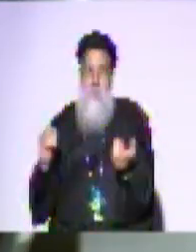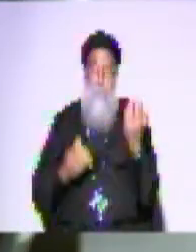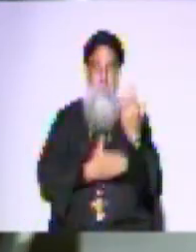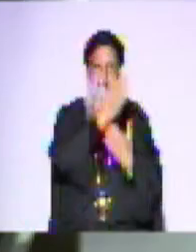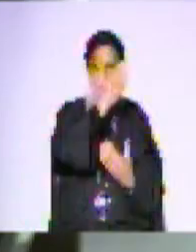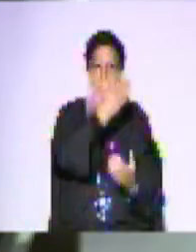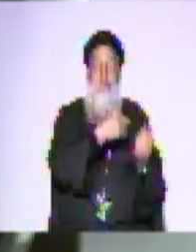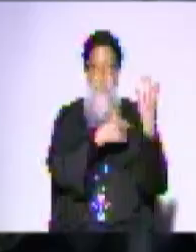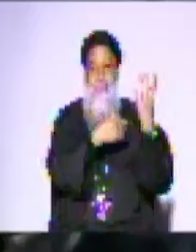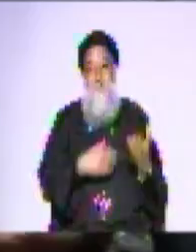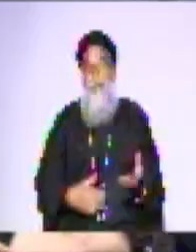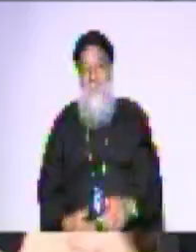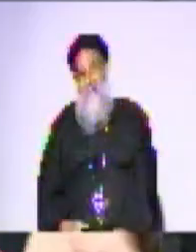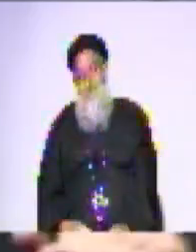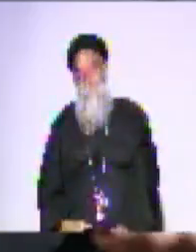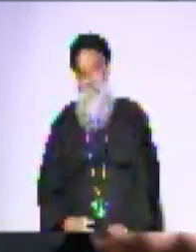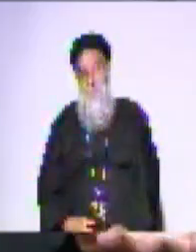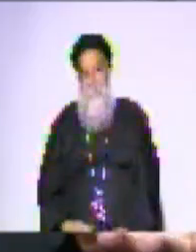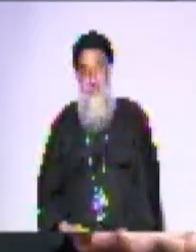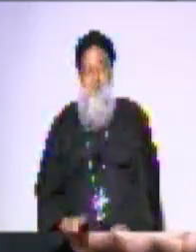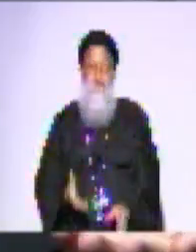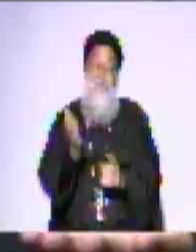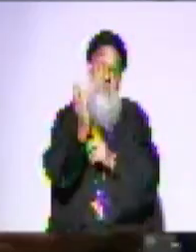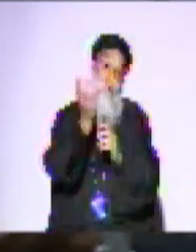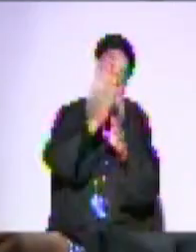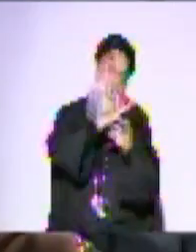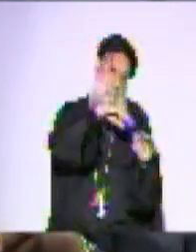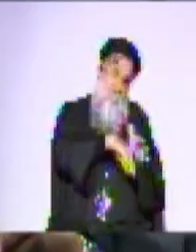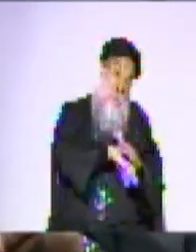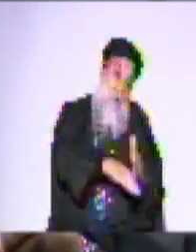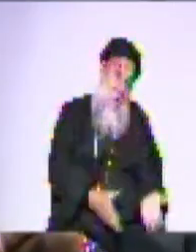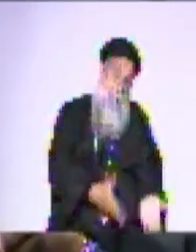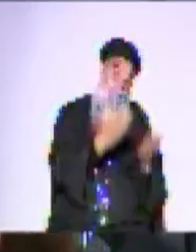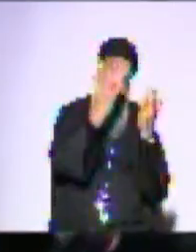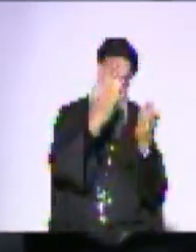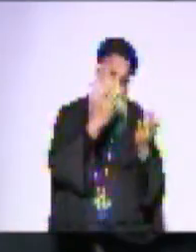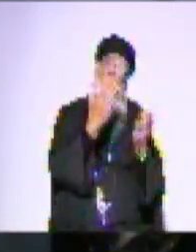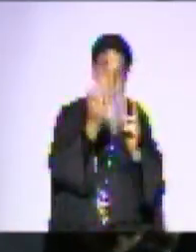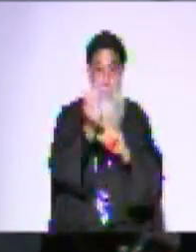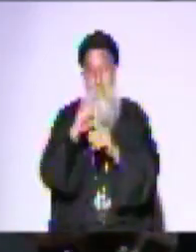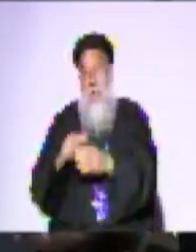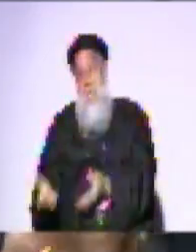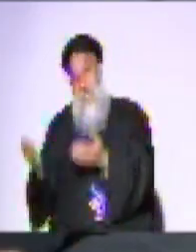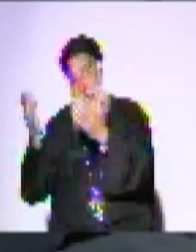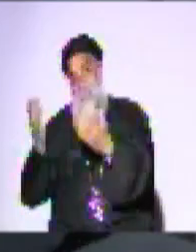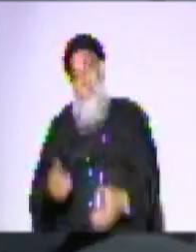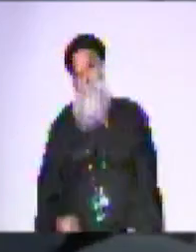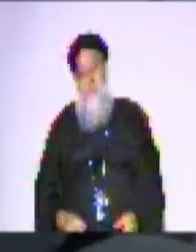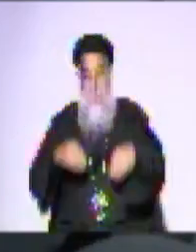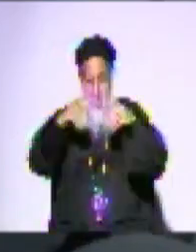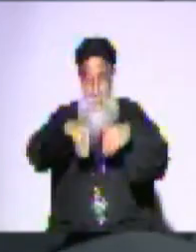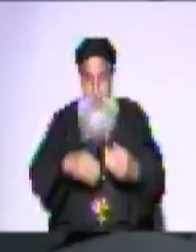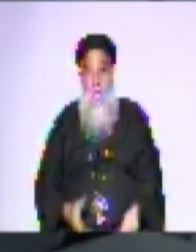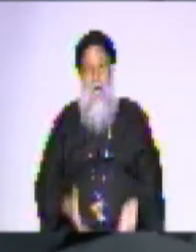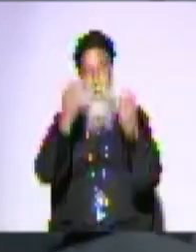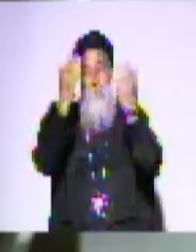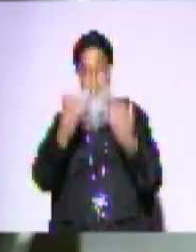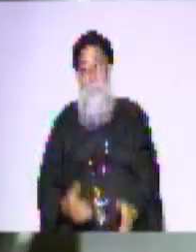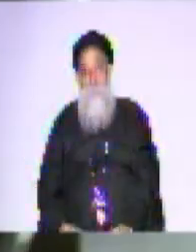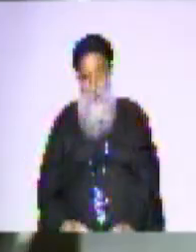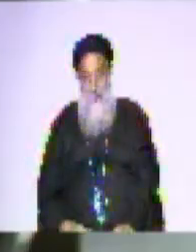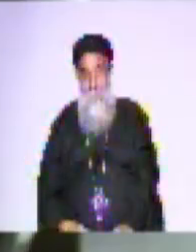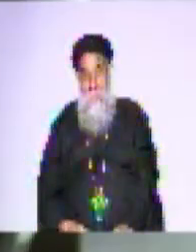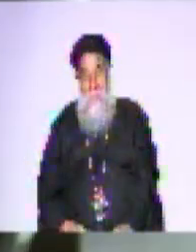كده. والسيد المسيح ما فضلش في القبر، زي ما دفن في القبر قام، لكنه قام بالضبط.